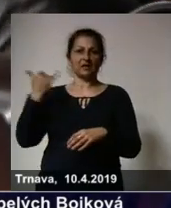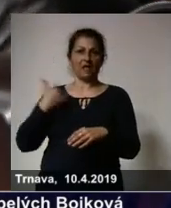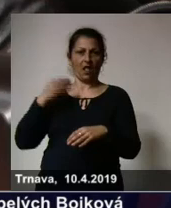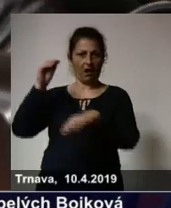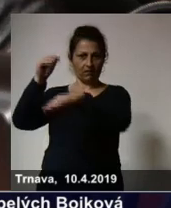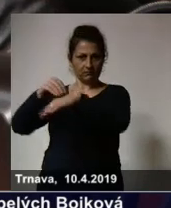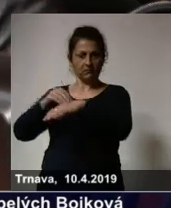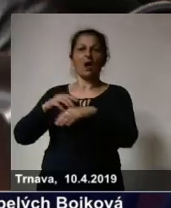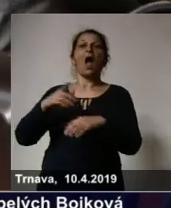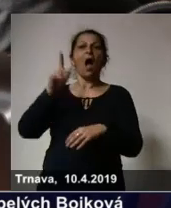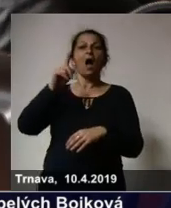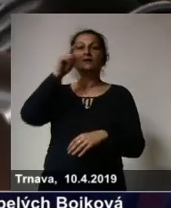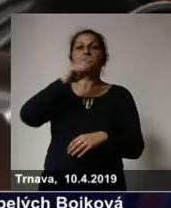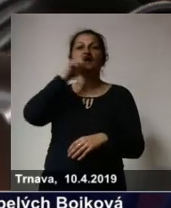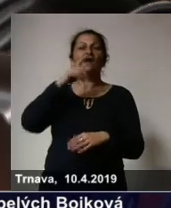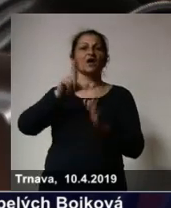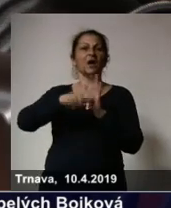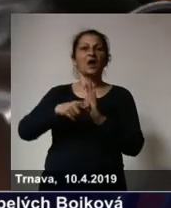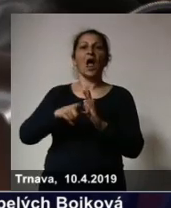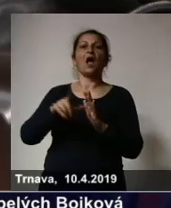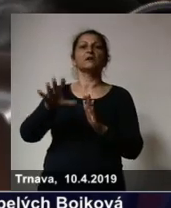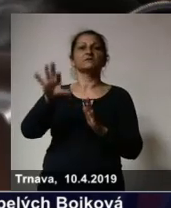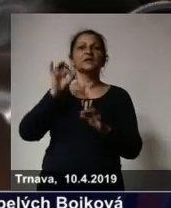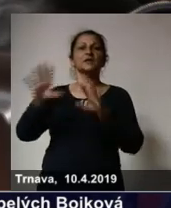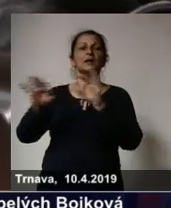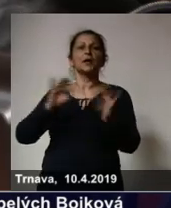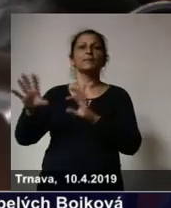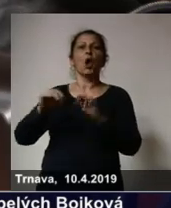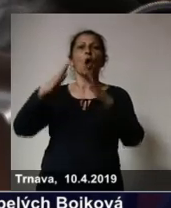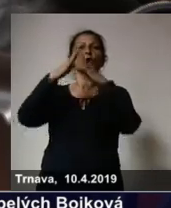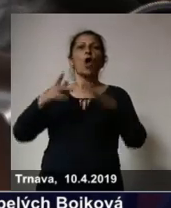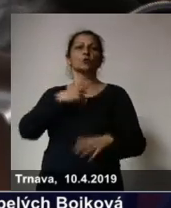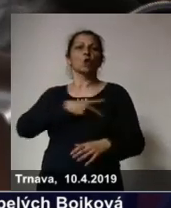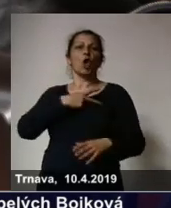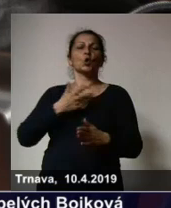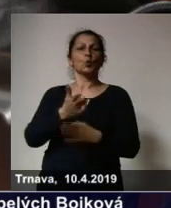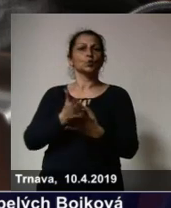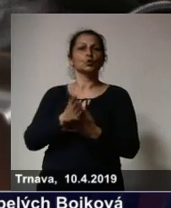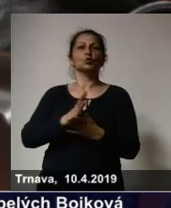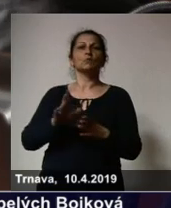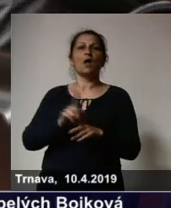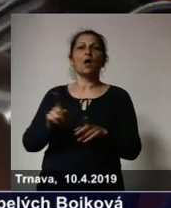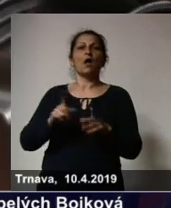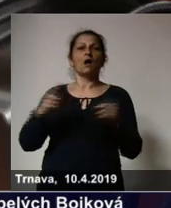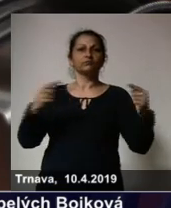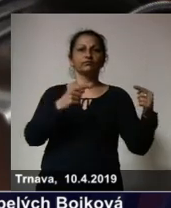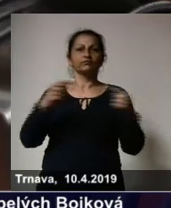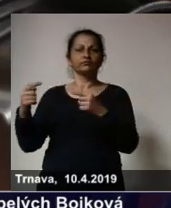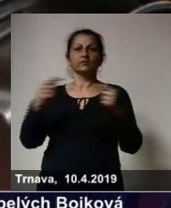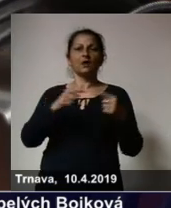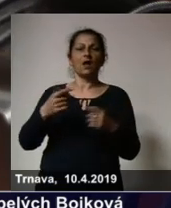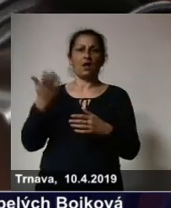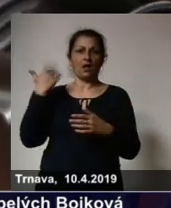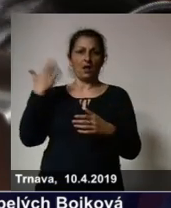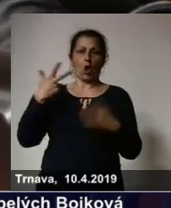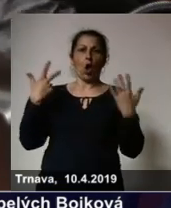výberové konanie na obsadenie funkcie riaditeľa domov sociálnych služieb pre dospelých Bojková. Výberové konanie sa uskutočnilo 18.